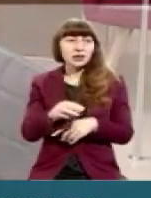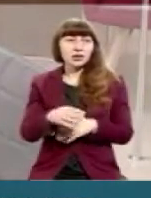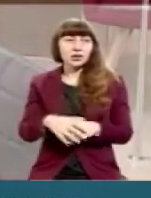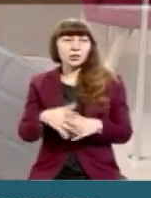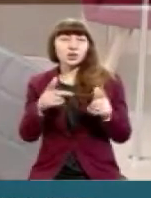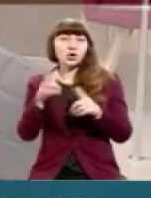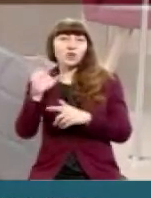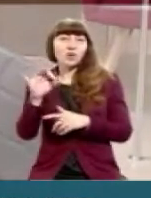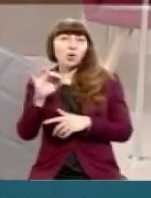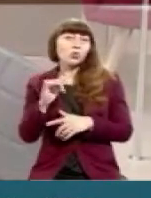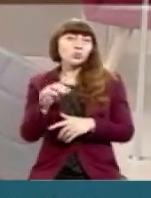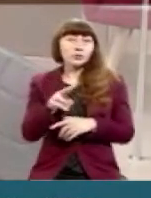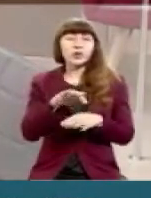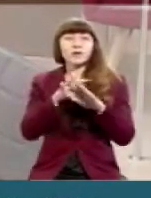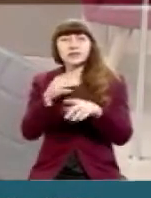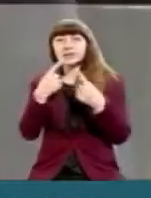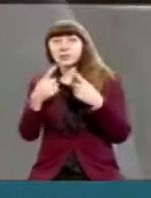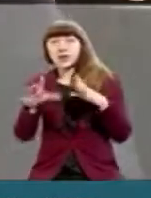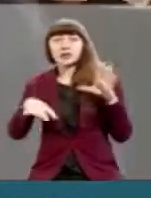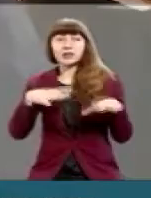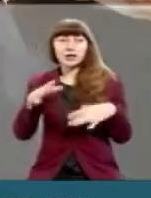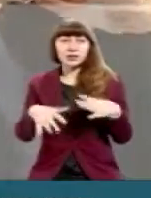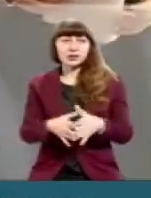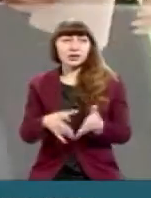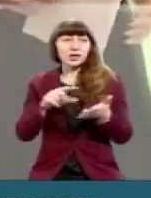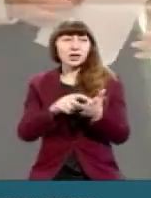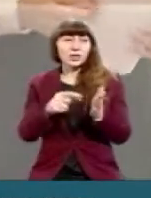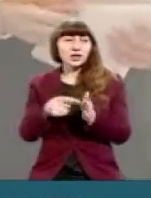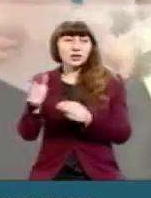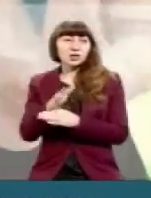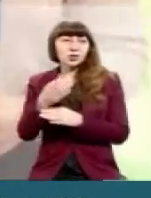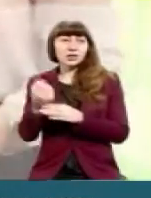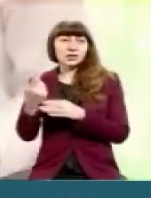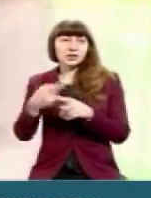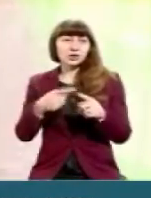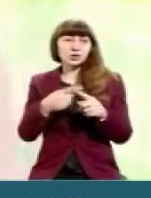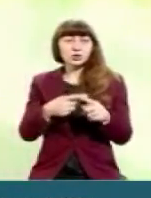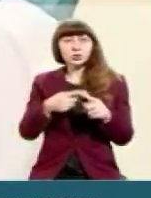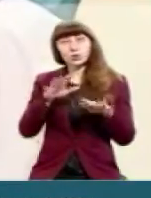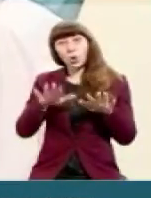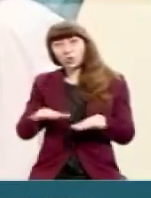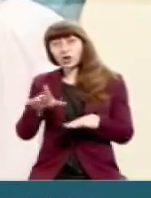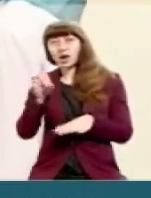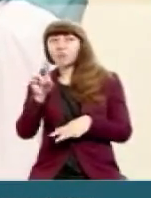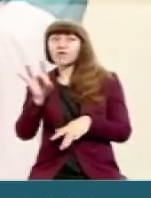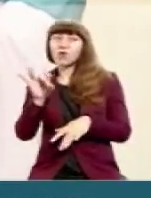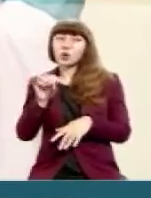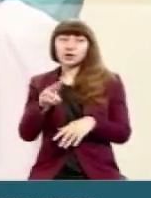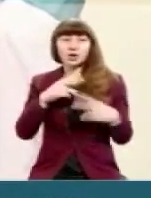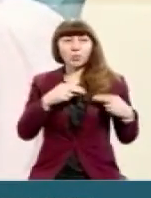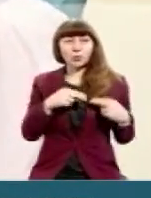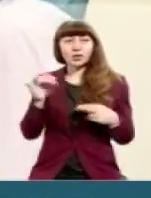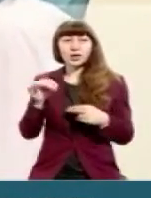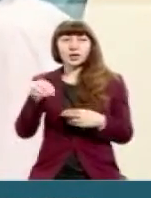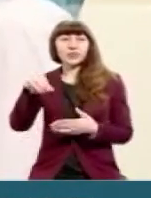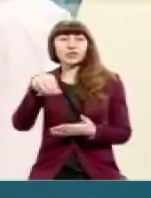ВОД, проводить семинары, проводить тренинги. Кабинет разделен на несколько частей. Это зона комфорта, рабочая и песочная,